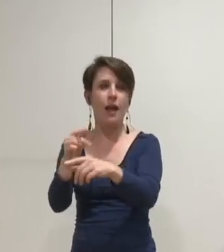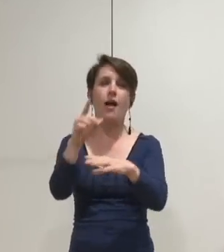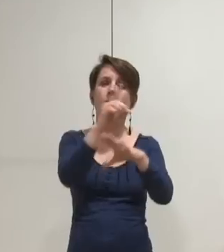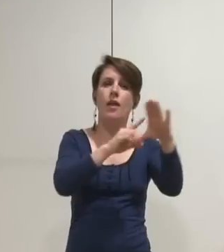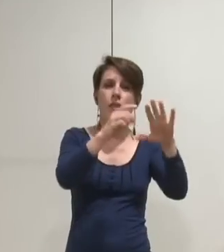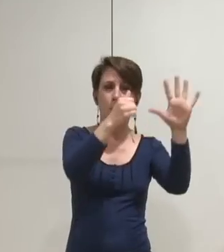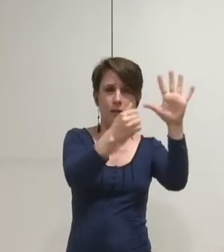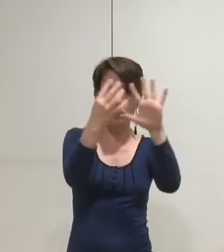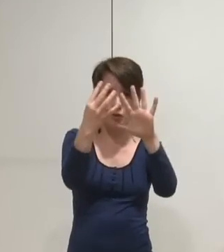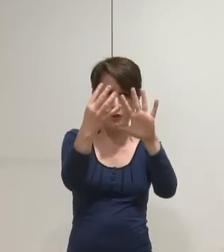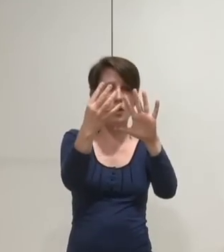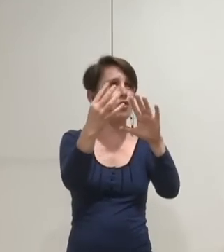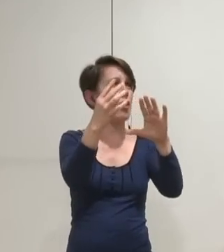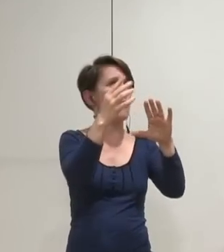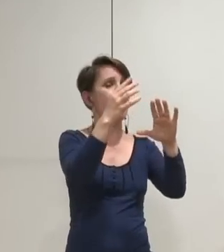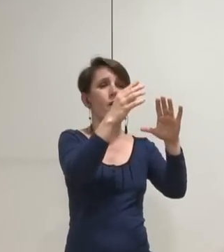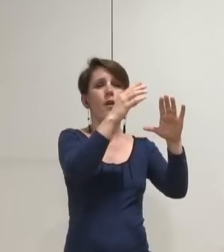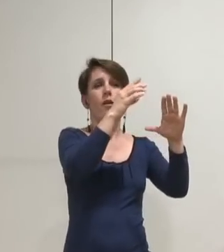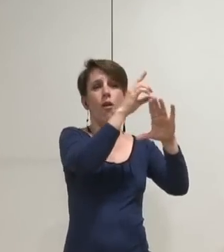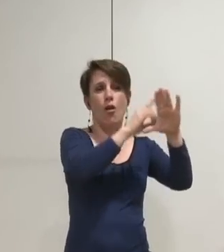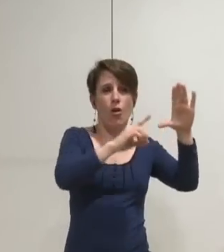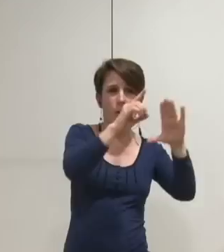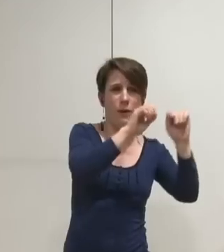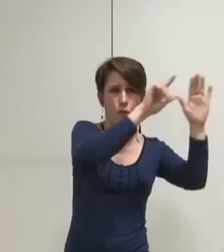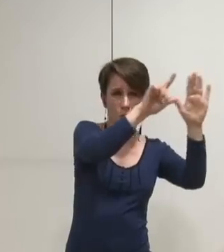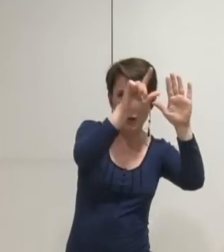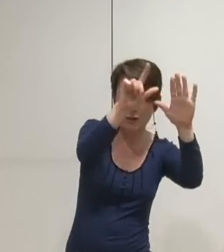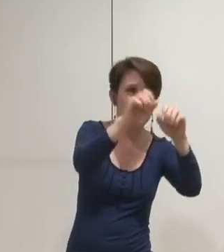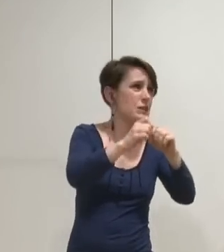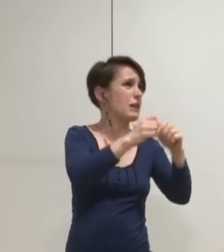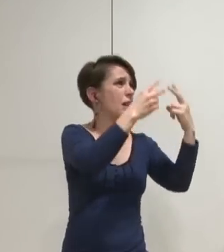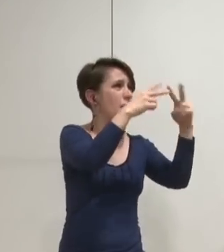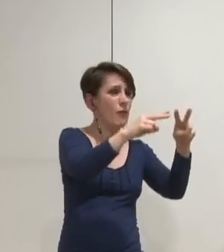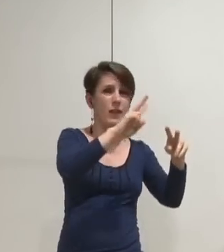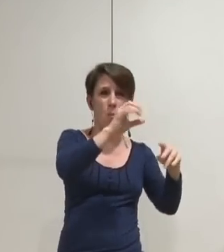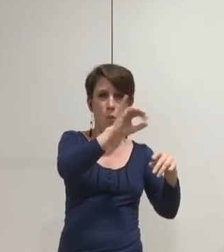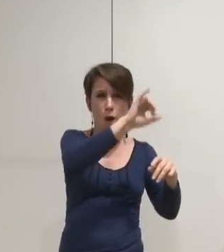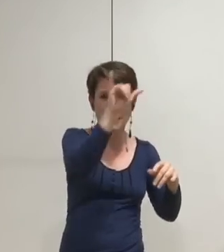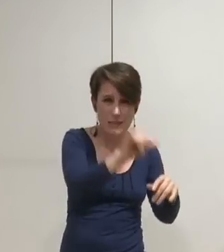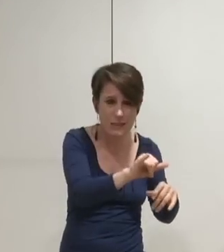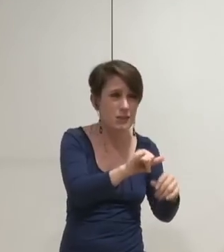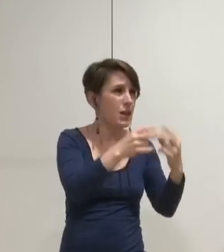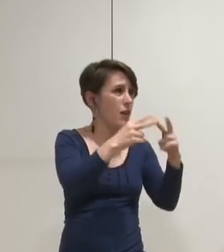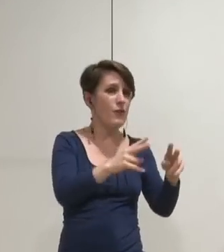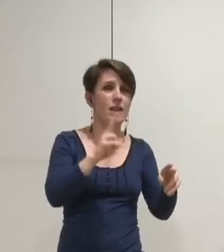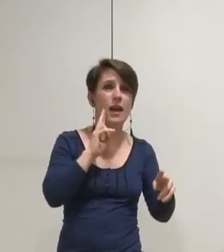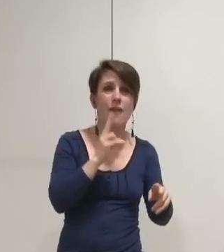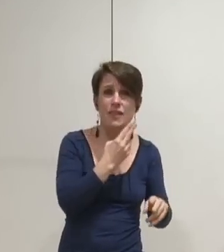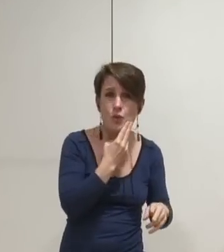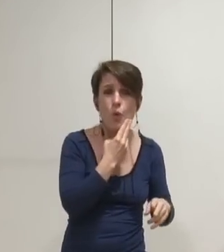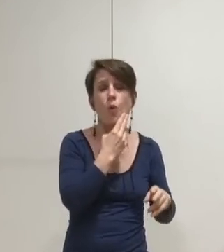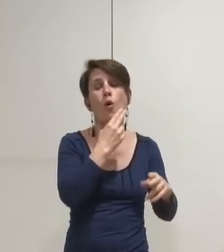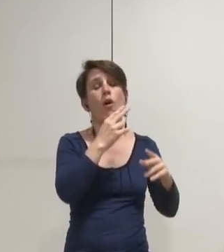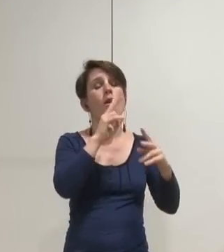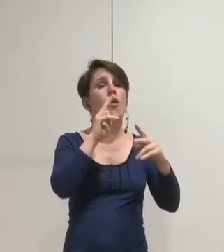Courcouronne dans les sonnes Chell en cmarne Vernon dans l'heur poissie en Yveline Avignon dans le bolus